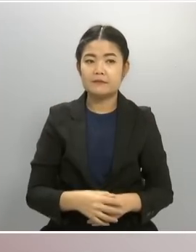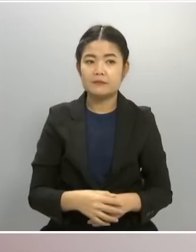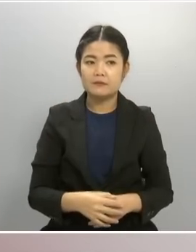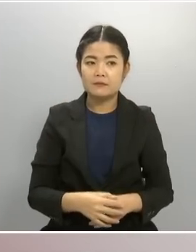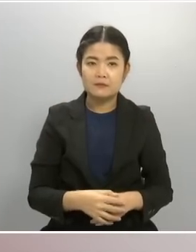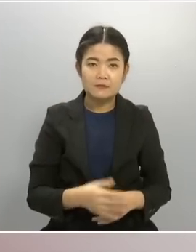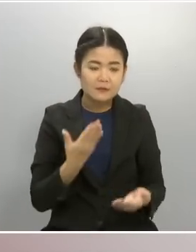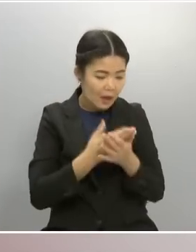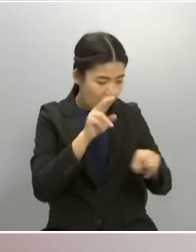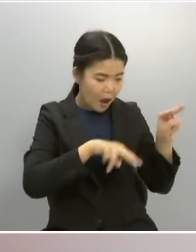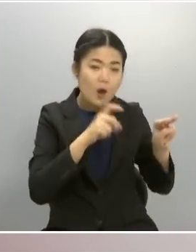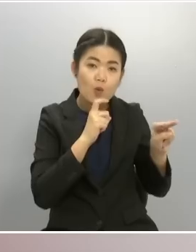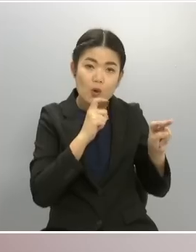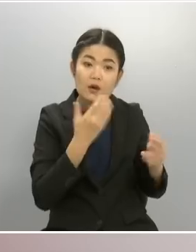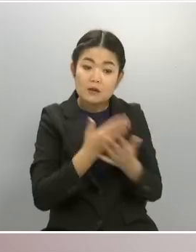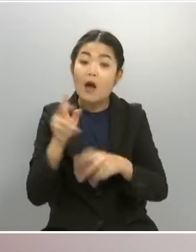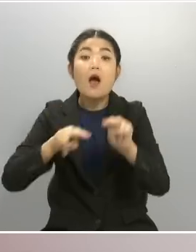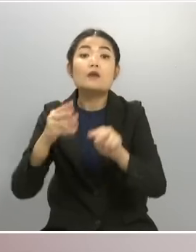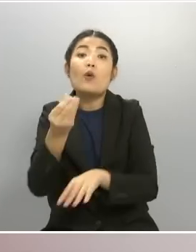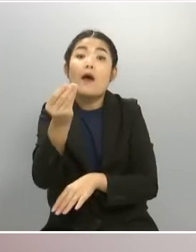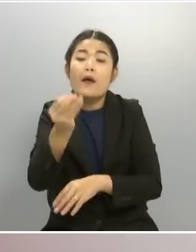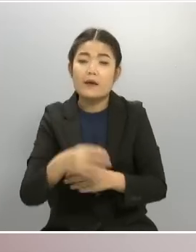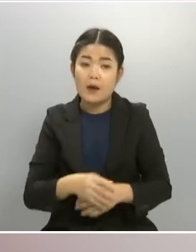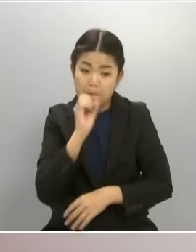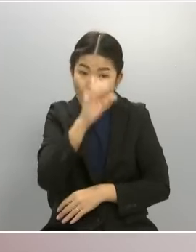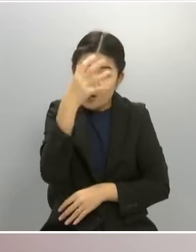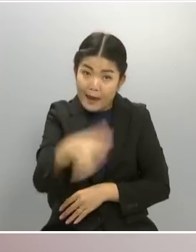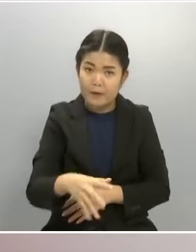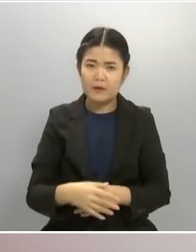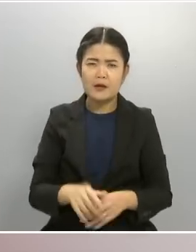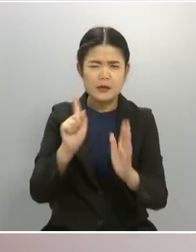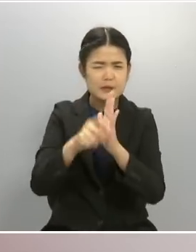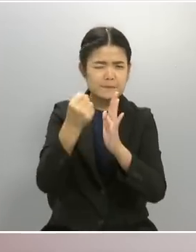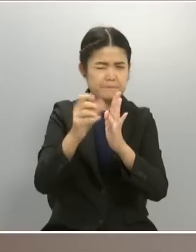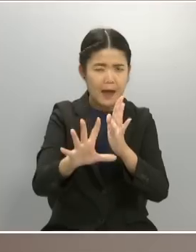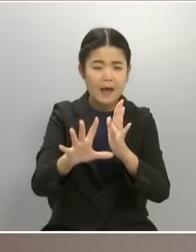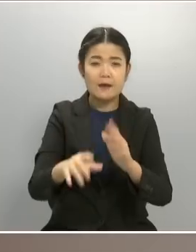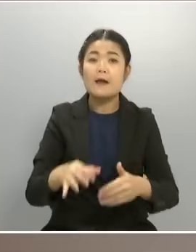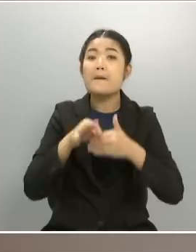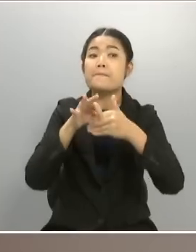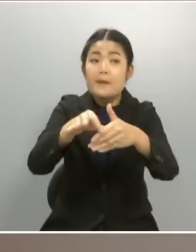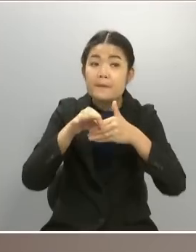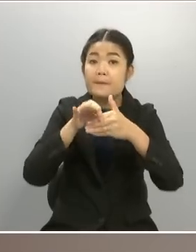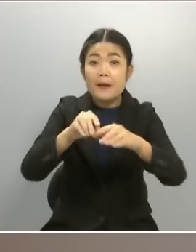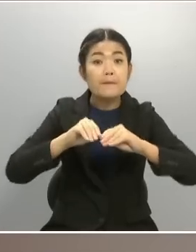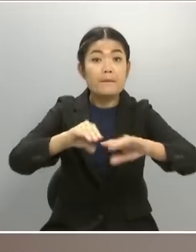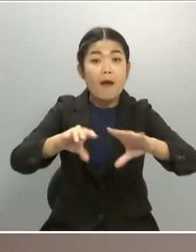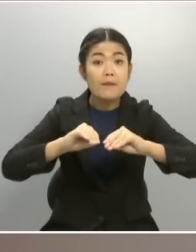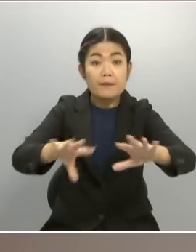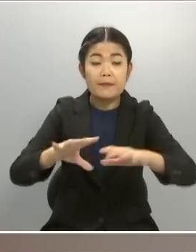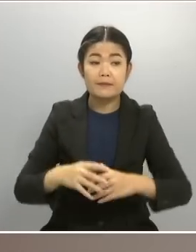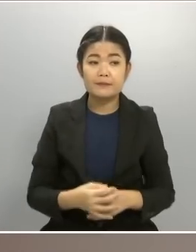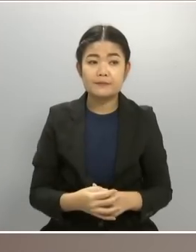เงินเคลียร์ครับตอนนี้หาได้เท่าไหร่อ่ะทางเราบอกแล้วทุก 15นาทีคลิปจะถูกปล่อยออกไปโดยอัตโนมัติ